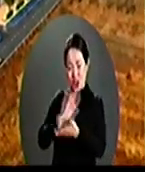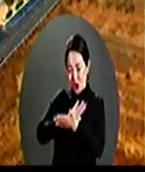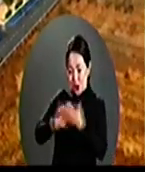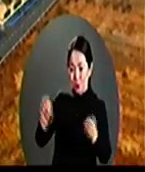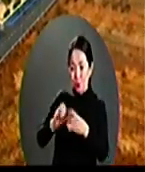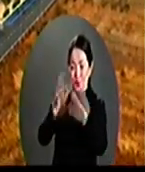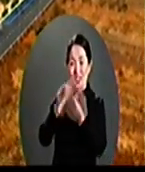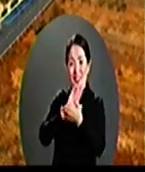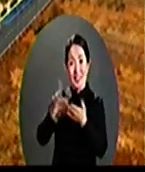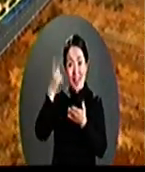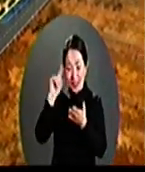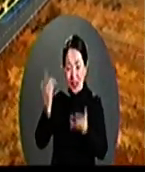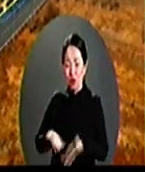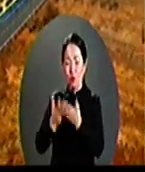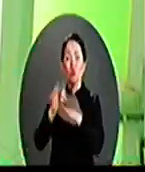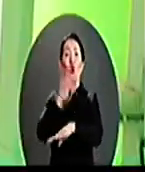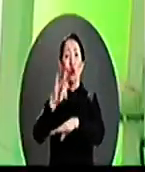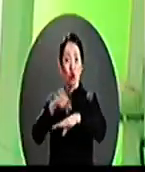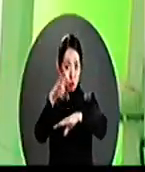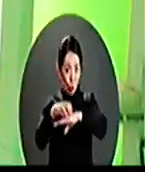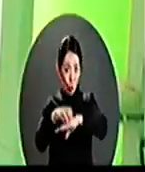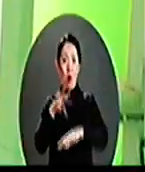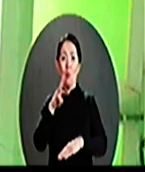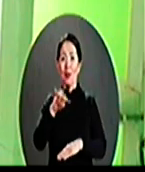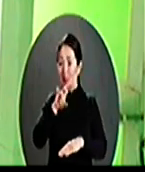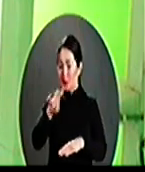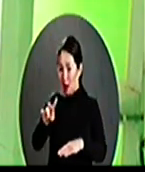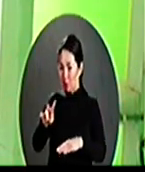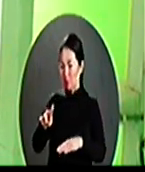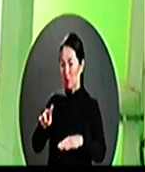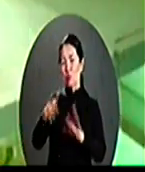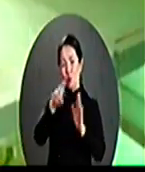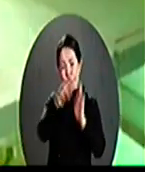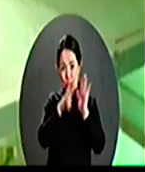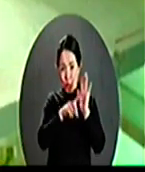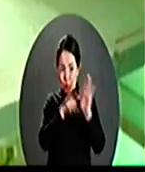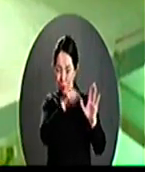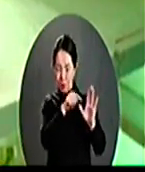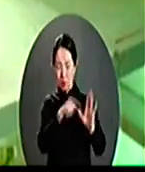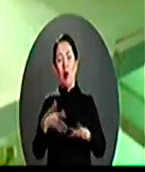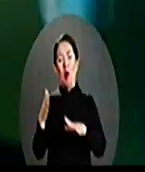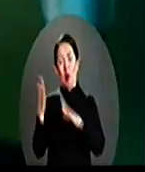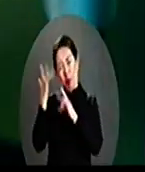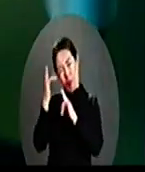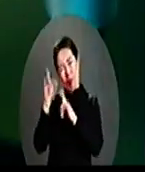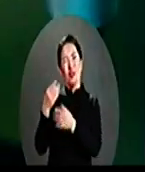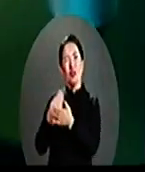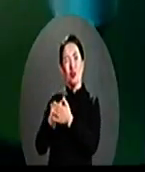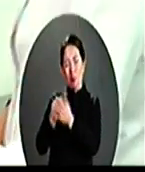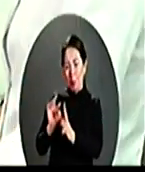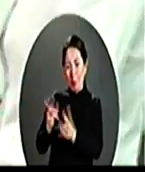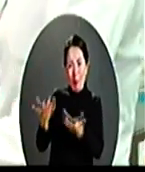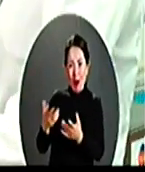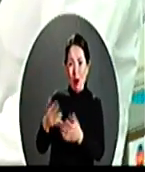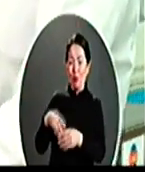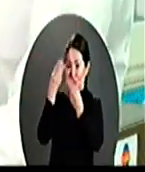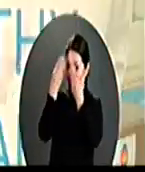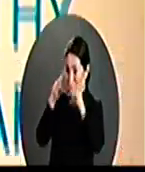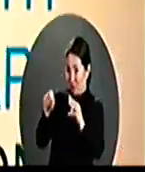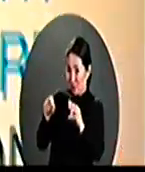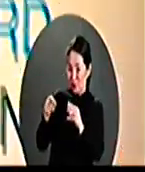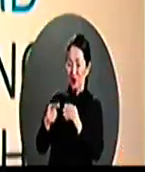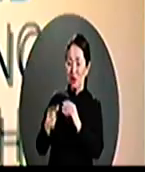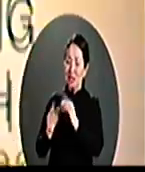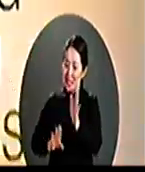шин бүтээмж, шин санааг дэмжих төв юм. Монгол Ардын нам өрийн хөтөлбөрт унтаж буй гих тодтолтой шинжлэх ухааны салбар, эрдэмтэн судлаачид,